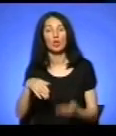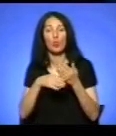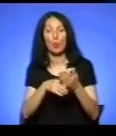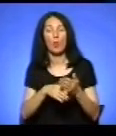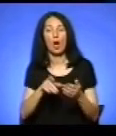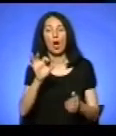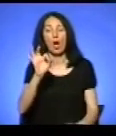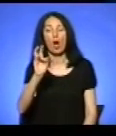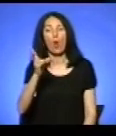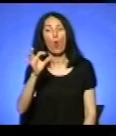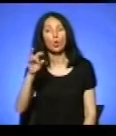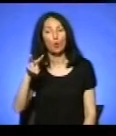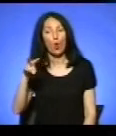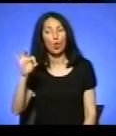онкологічними